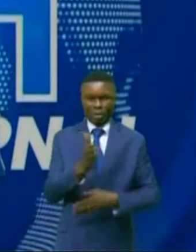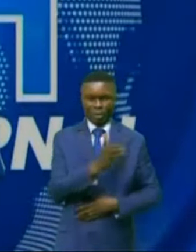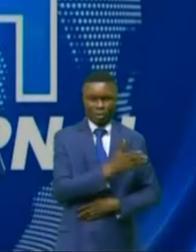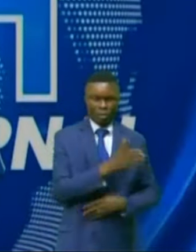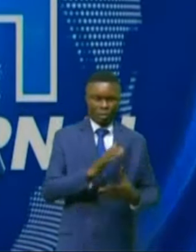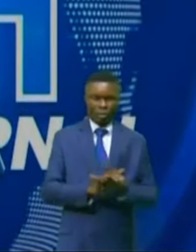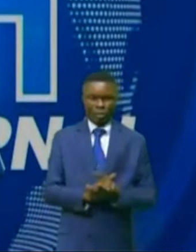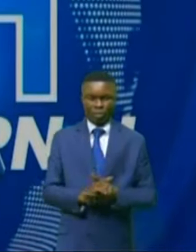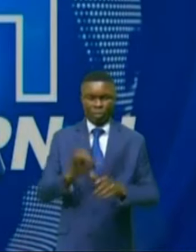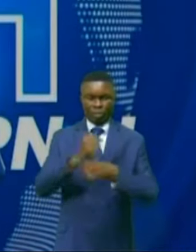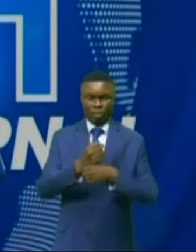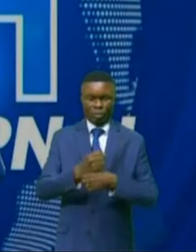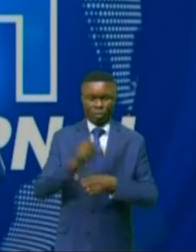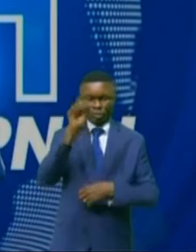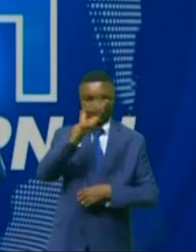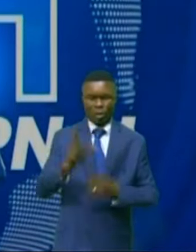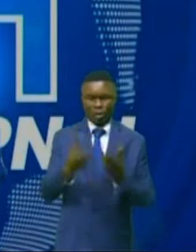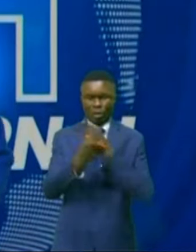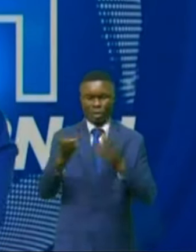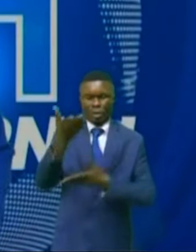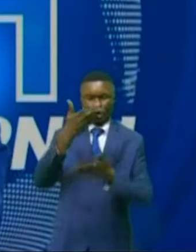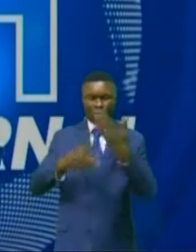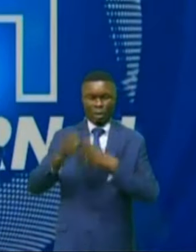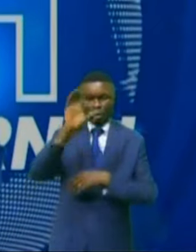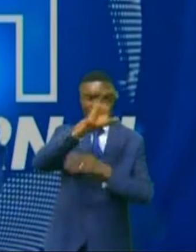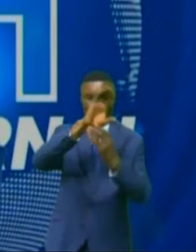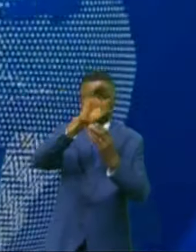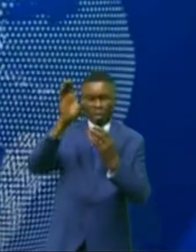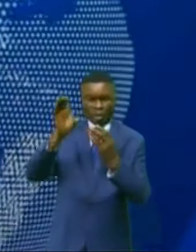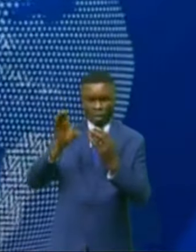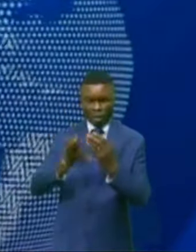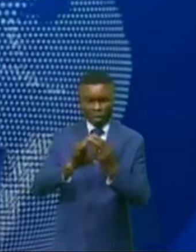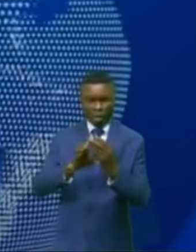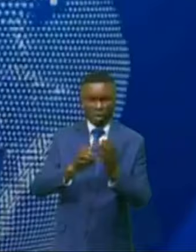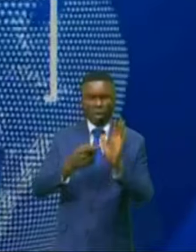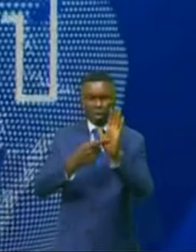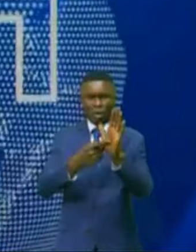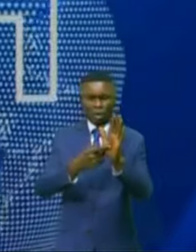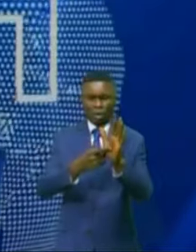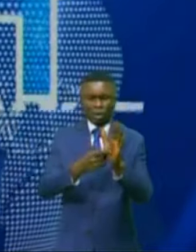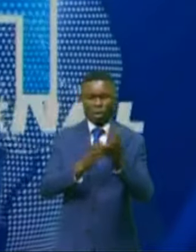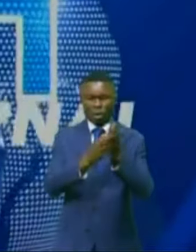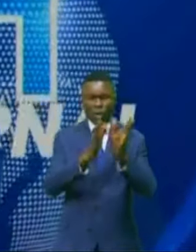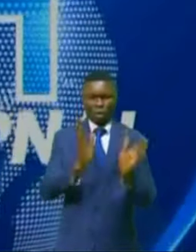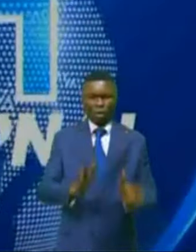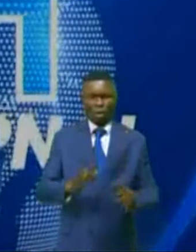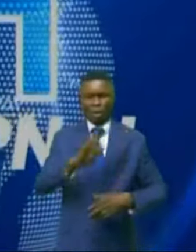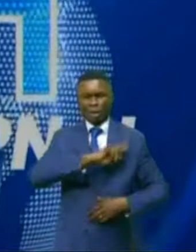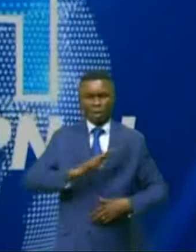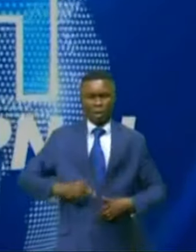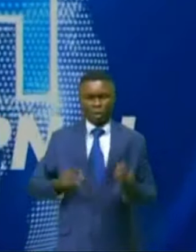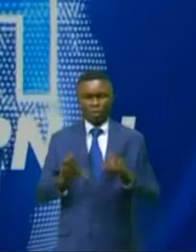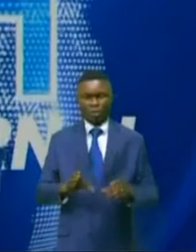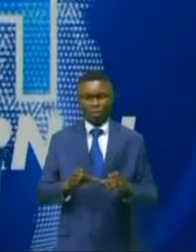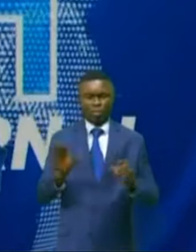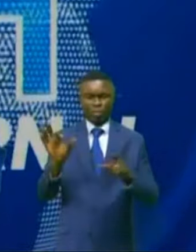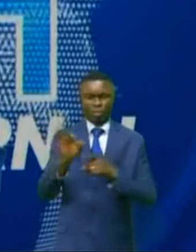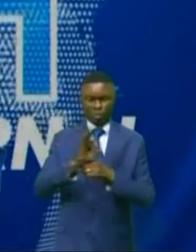La création de la zone libre-échange continentale s'affiche comme un vrai challenge pour la RDC au cours d'un